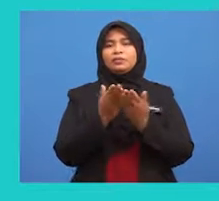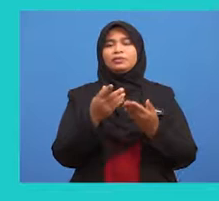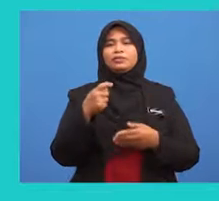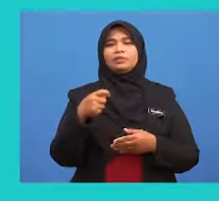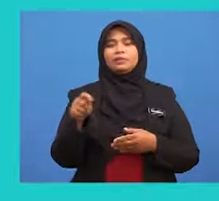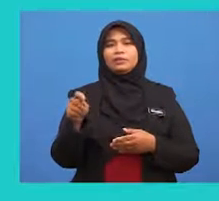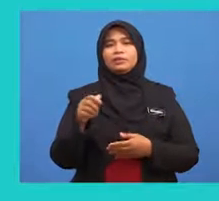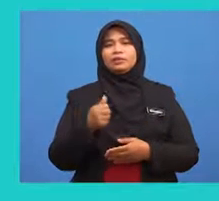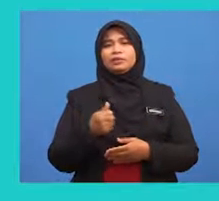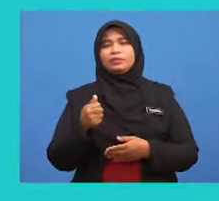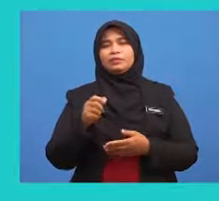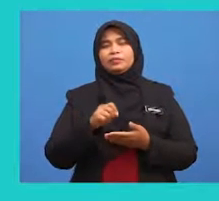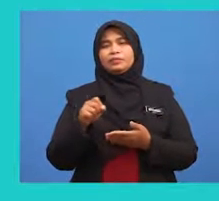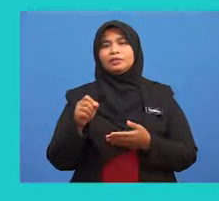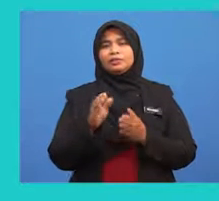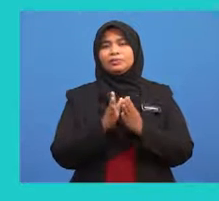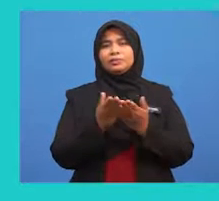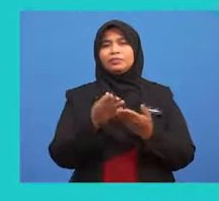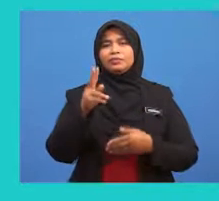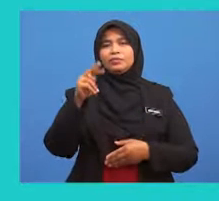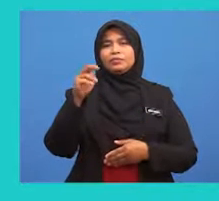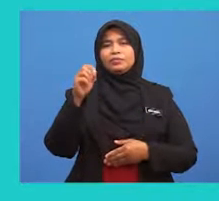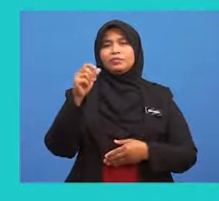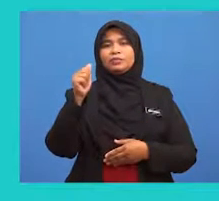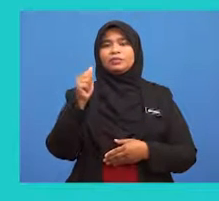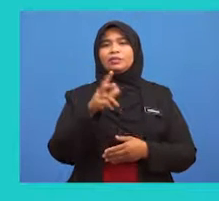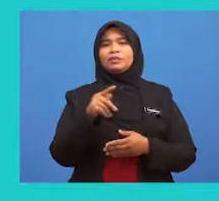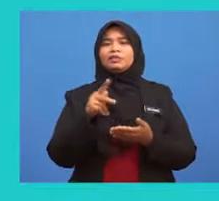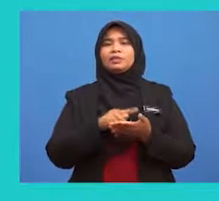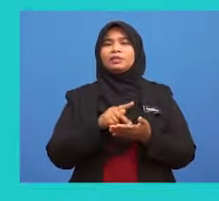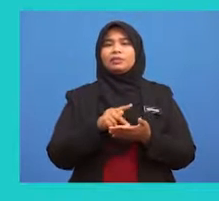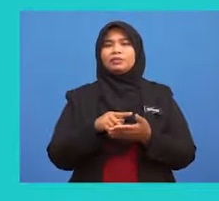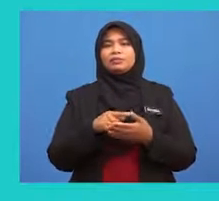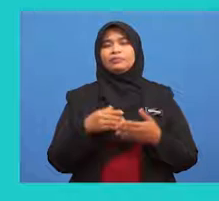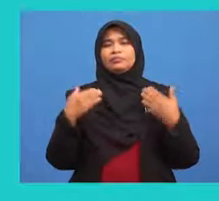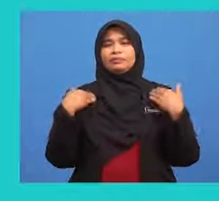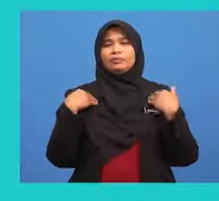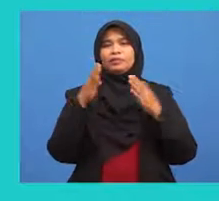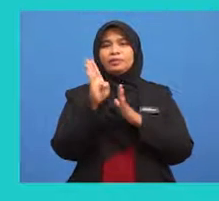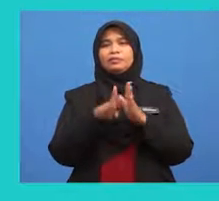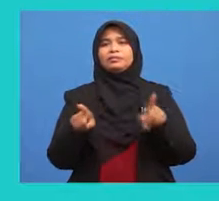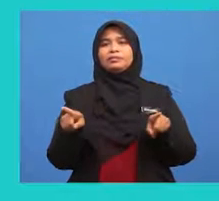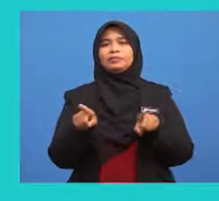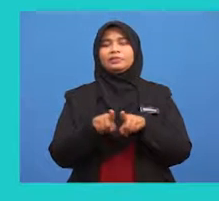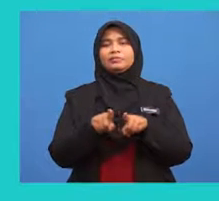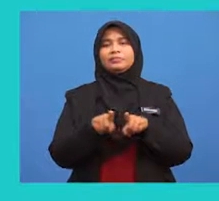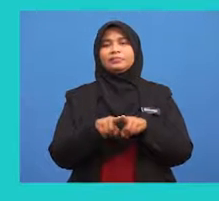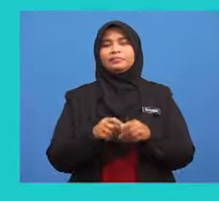alat tulis, buku nota dan kalkulator ada bersama dengan